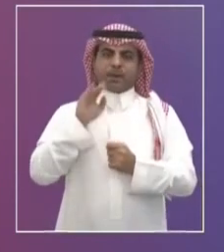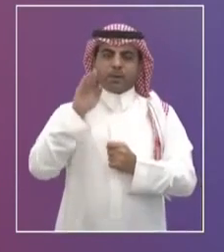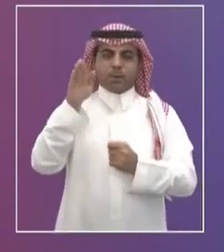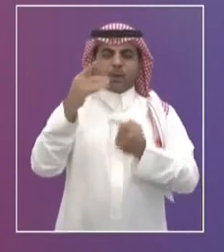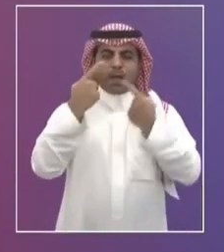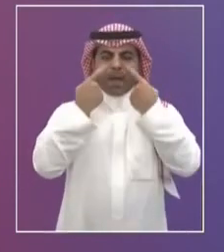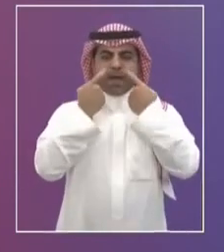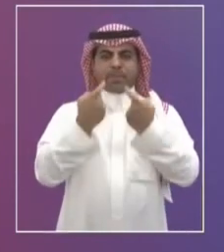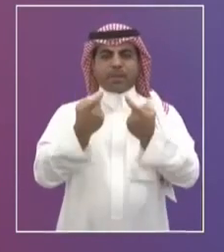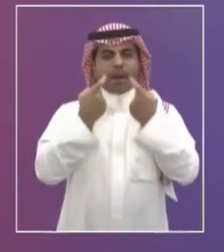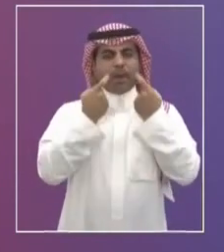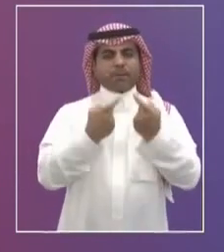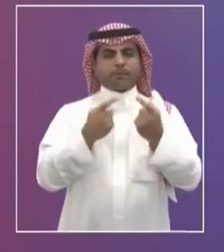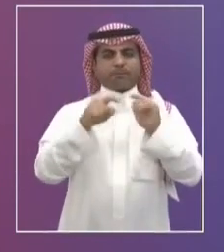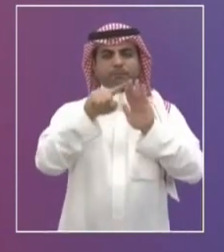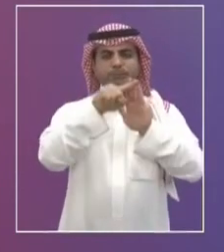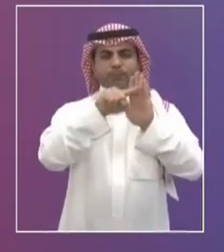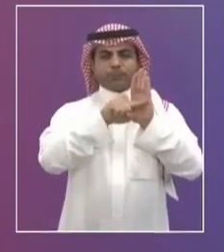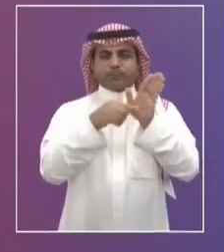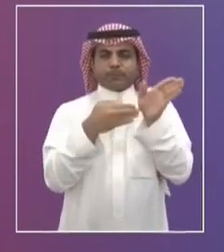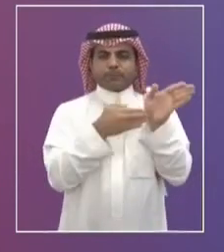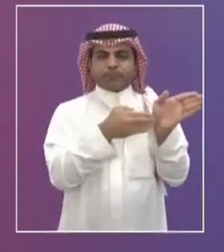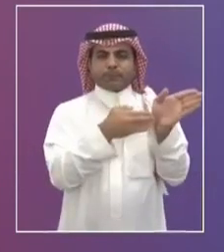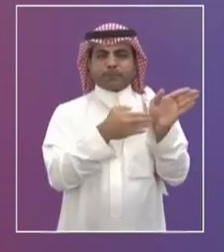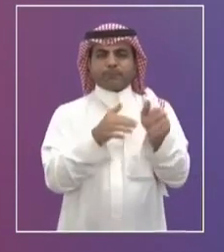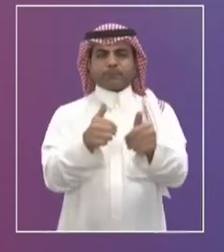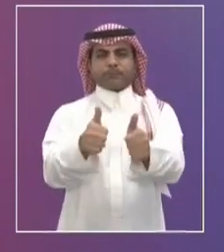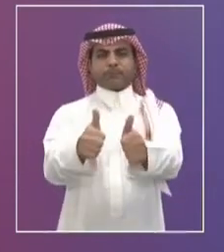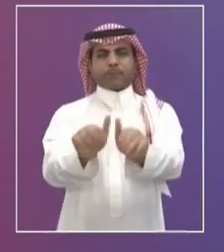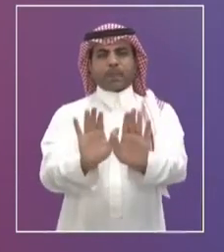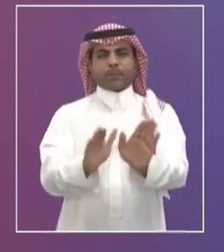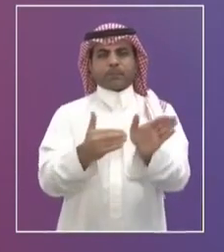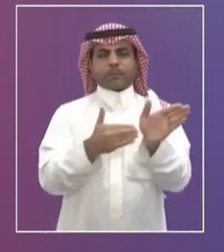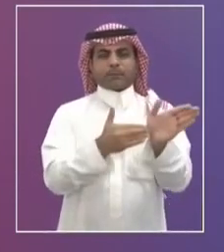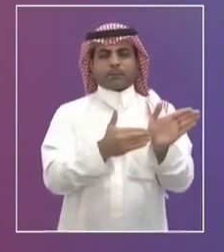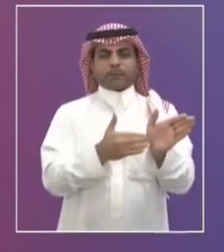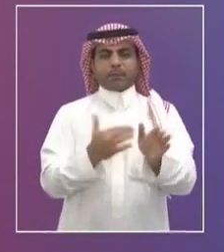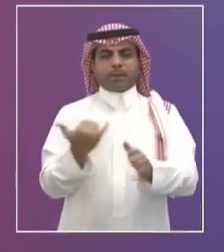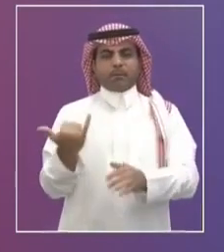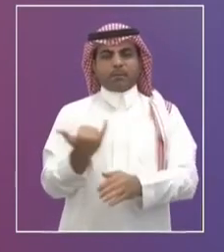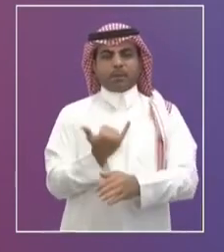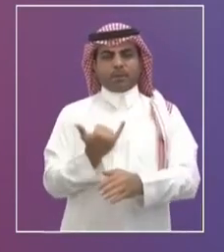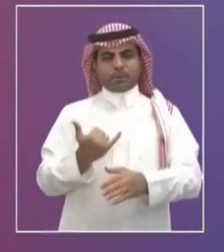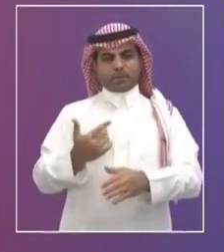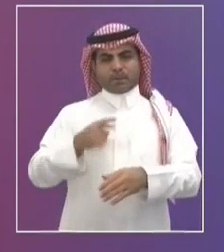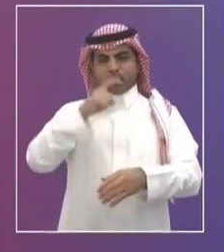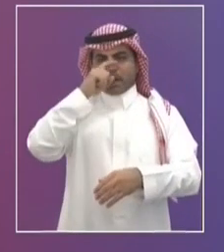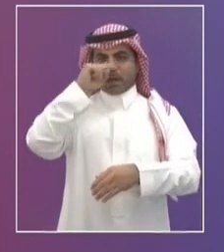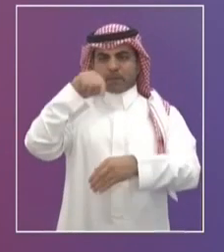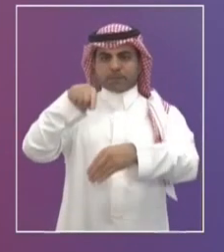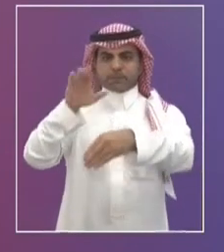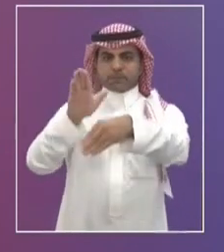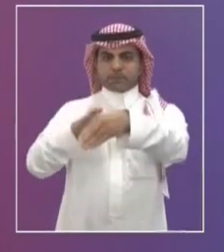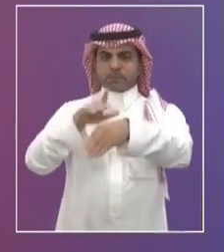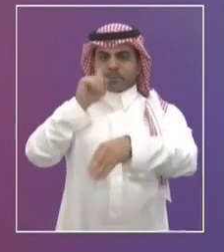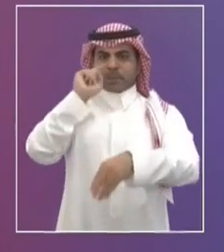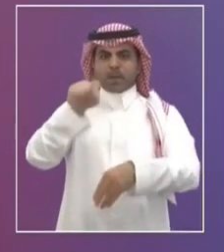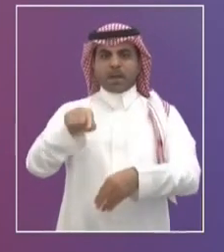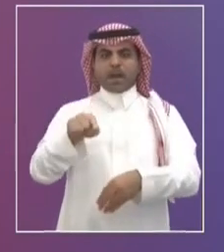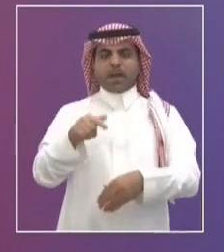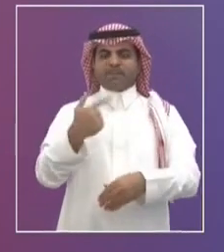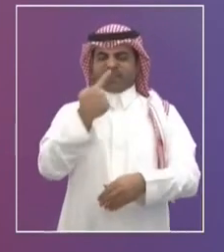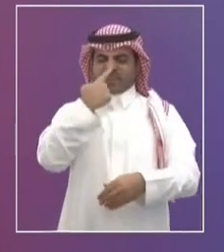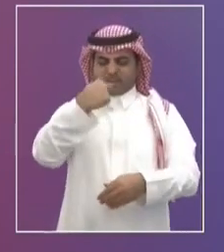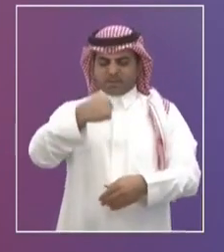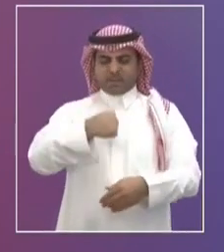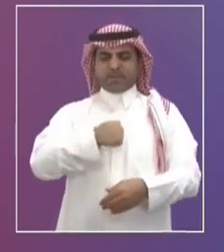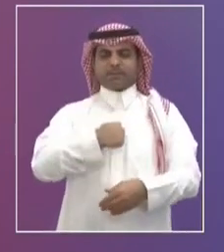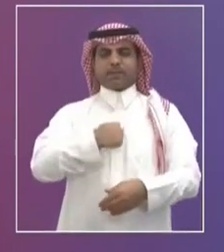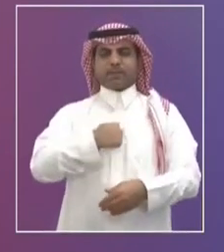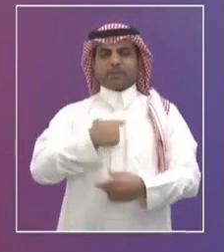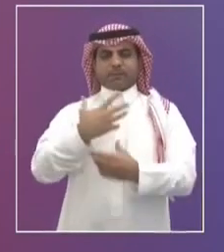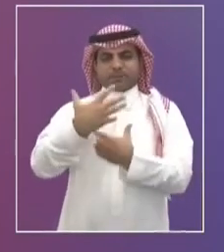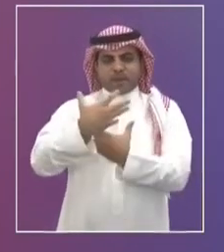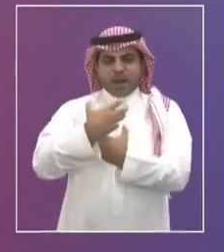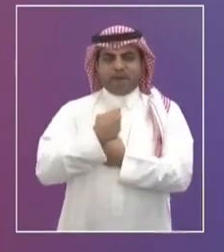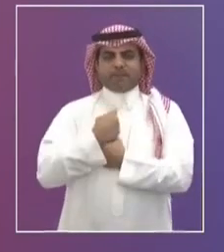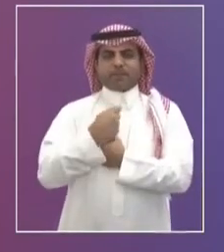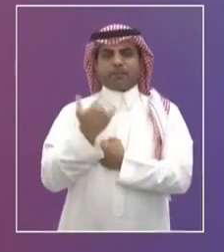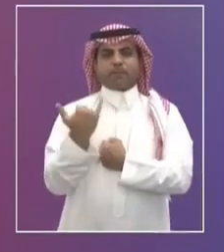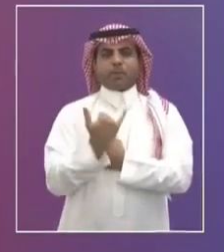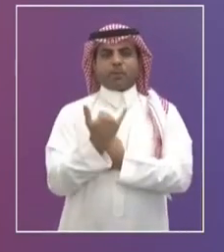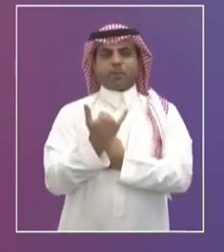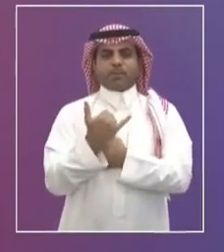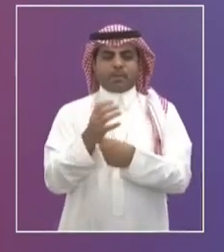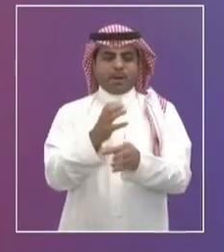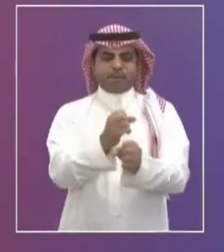بحذر. البروتوكولات والسلوكيات الصحية بأيدينا. أول احتراز إذا نريد أن نفرضه على أحد هو أن نفرضه على أنفسنا، بأن نحترز لأنفسنا ولمن